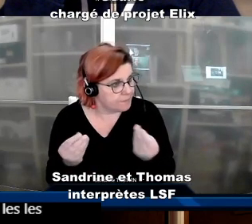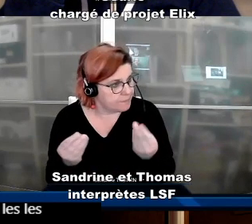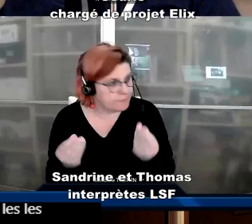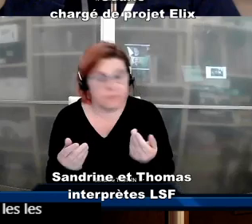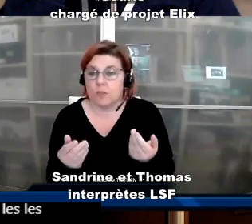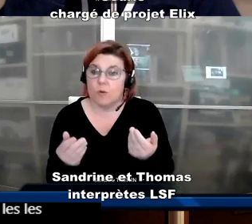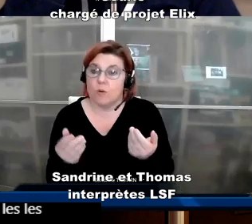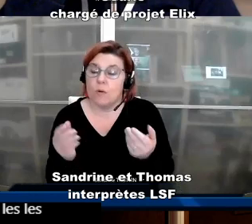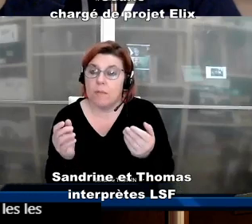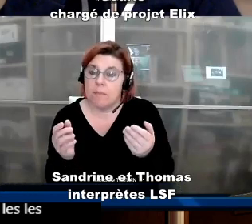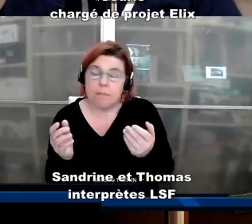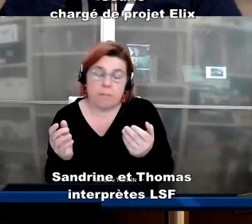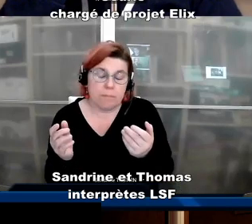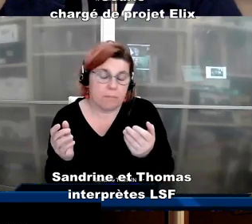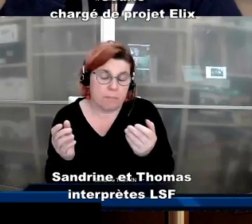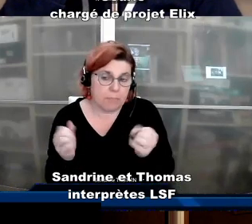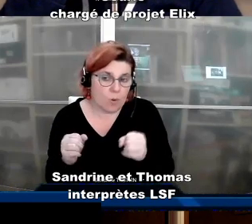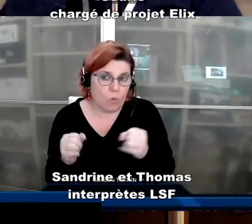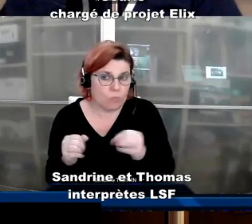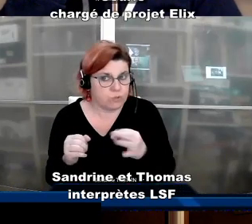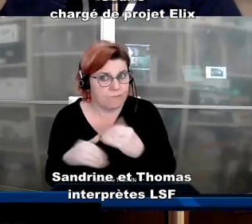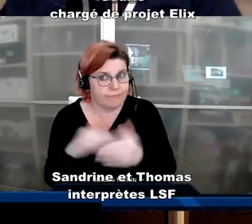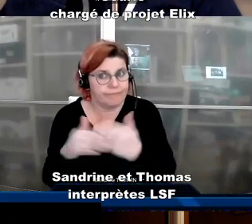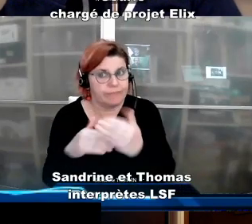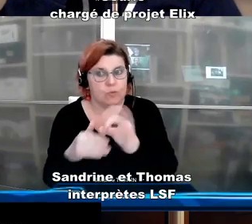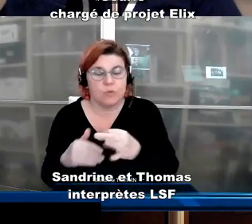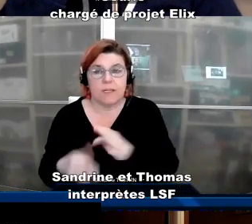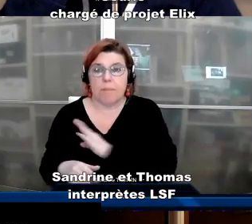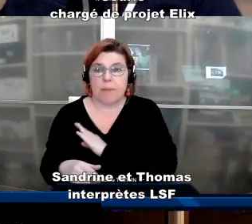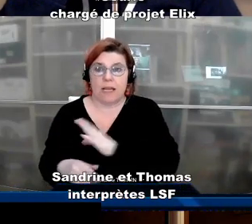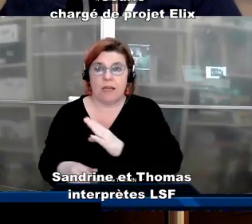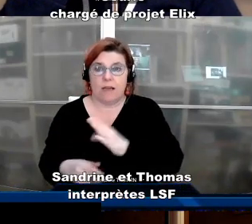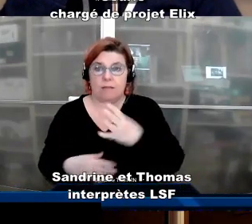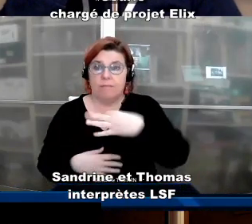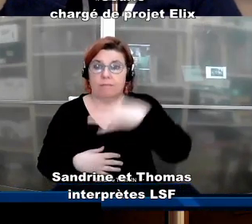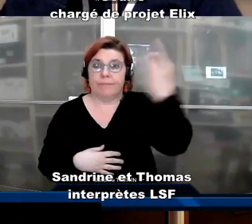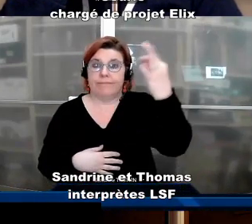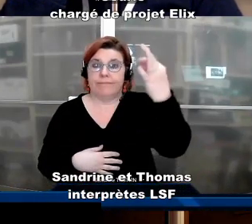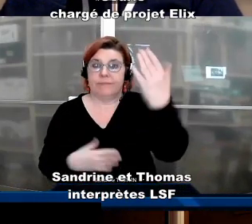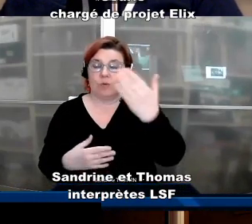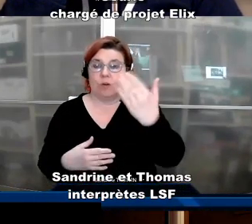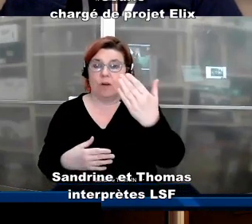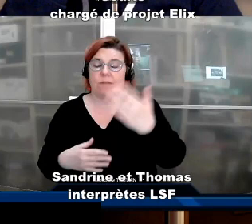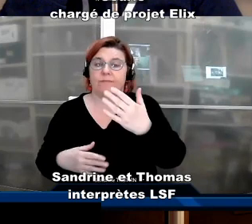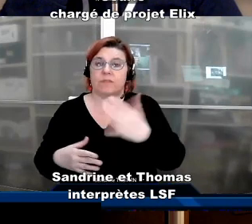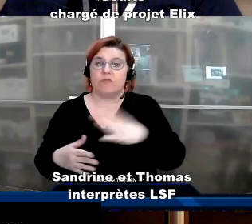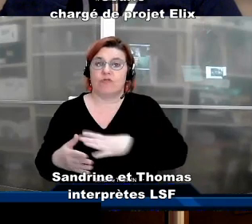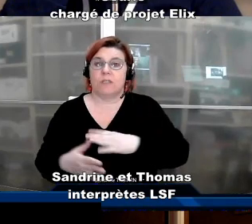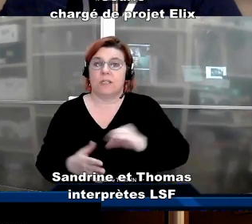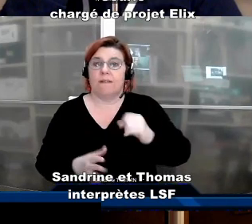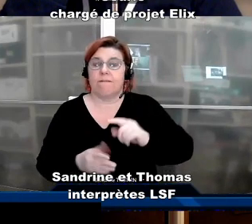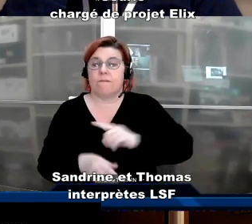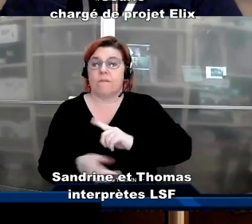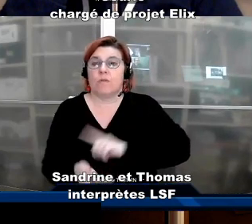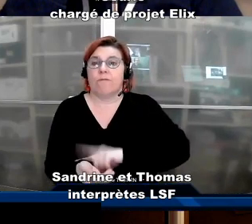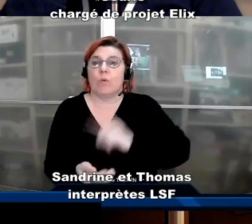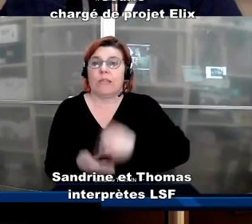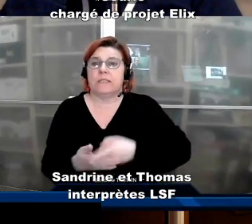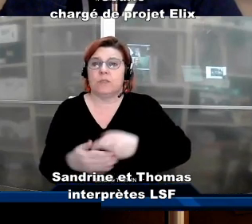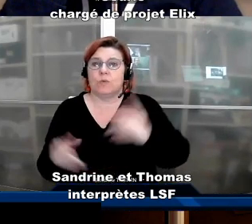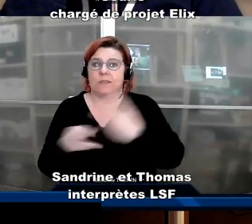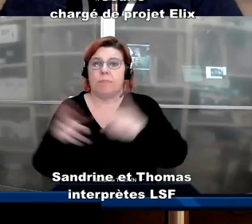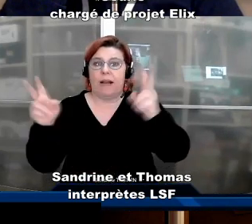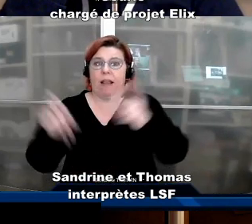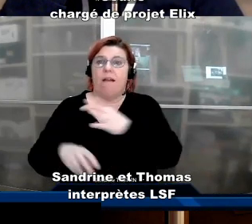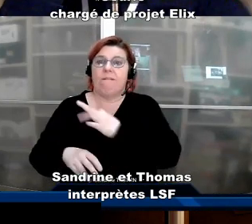On peut se développer actuellement puisqu'on a été lauréat de la fondation La France s'engage, qui est la fondation